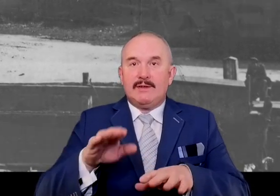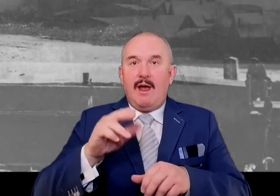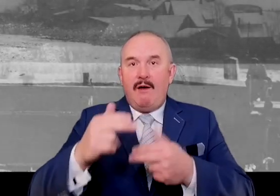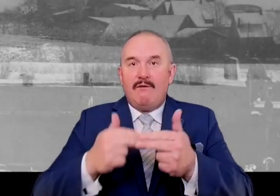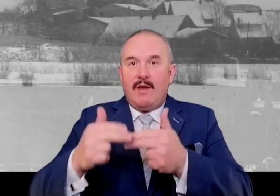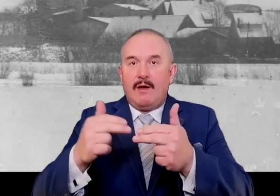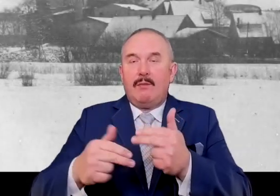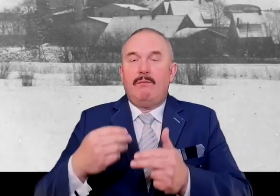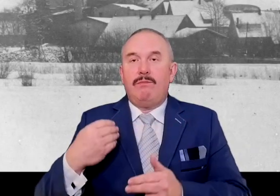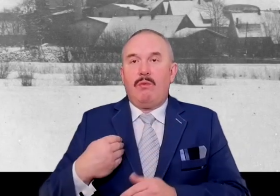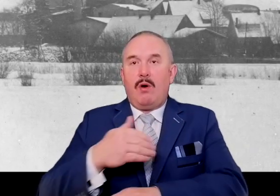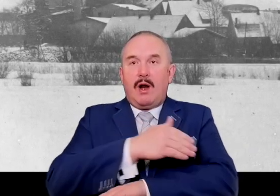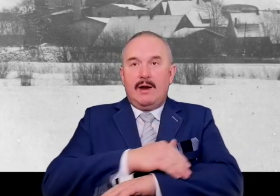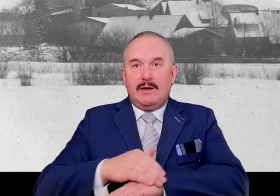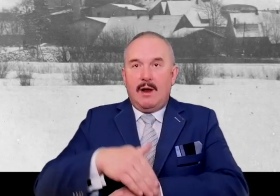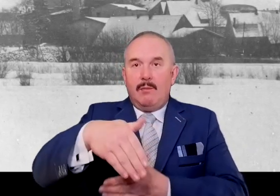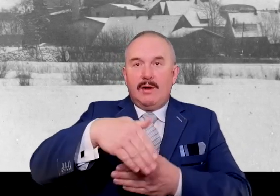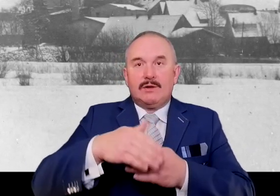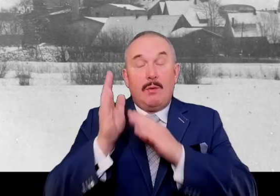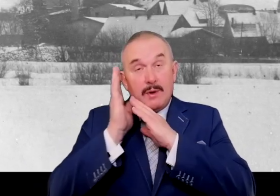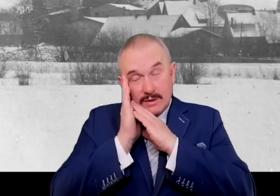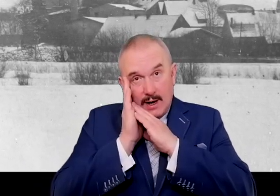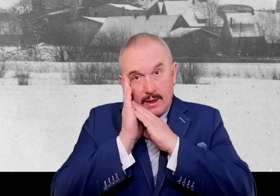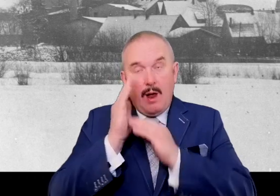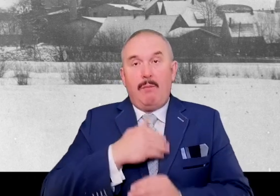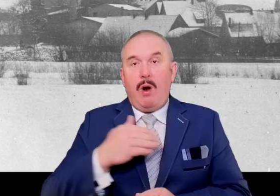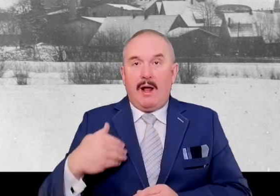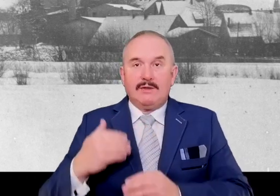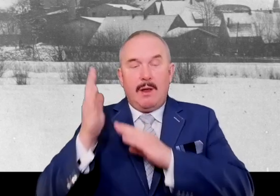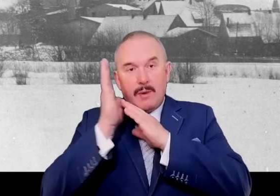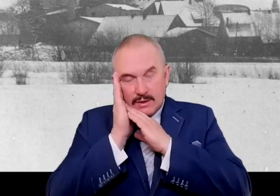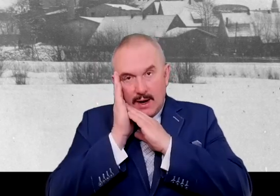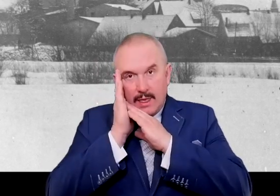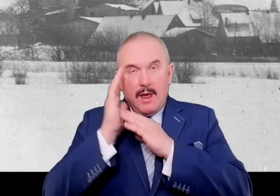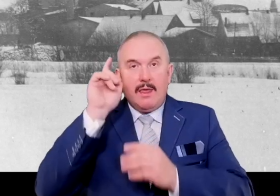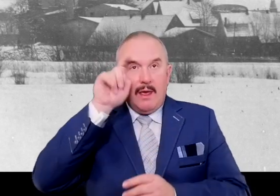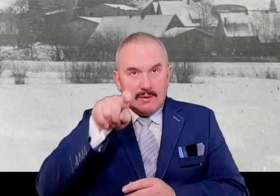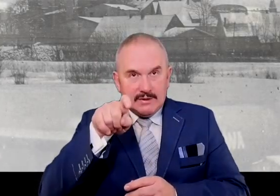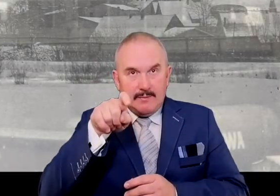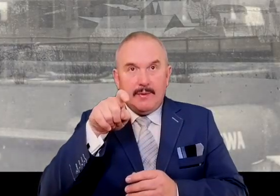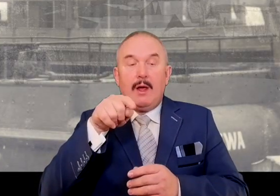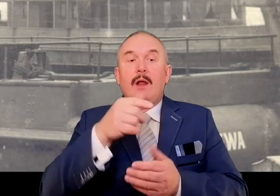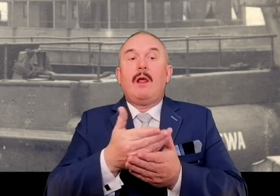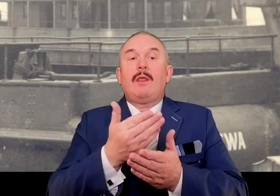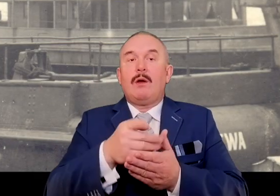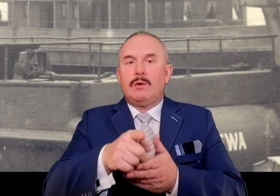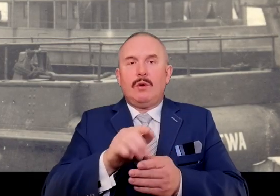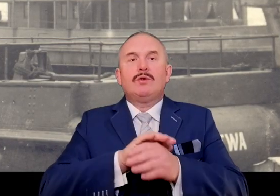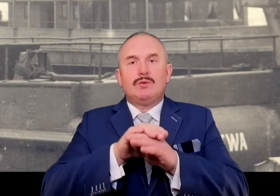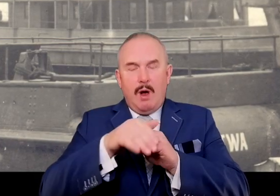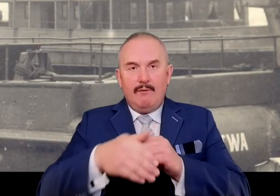były terenami pogranicza. Tu obok siebie mieszkali Polacy, mieszkali Niemcy. Stąd doniosłość